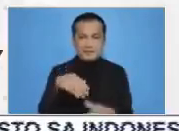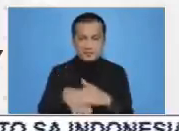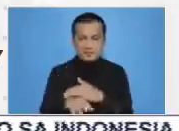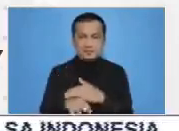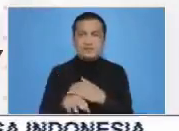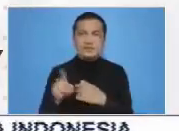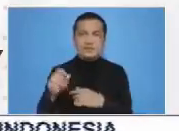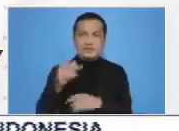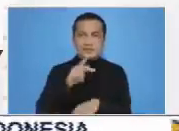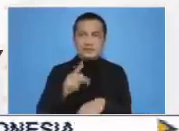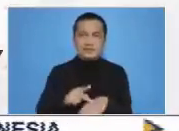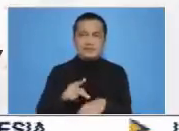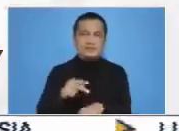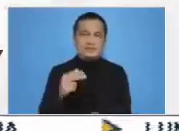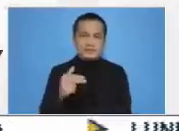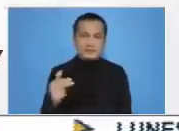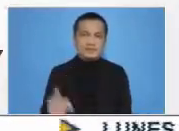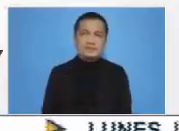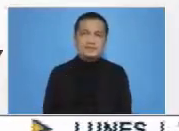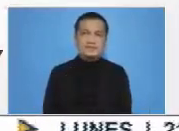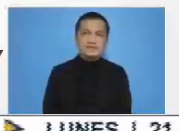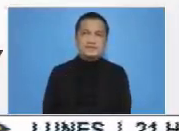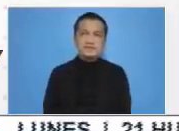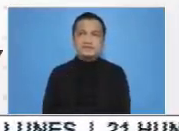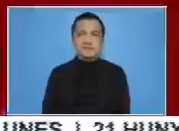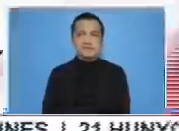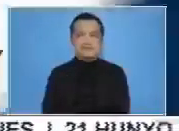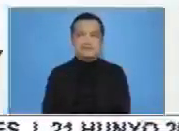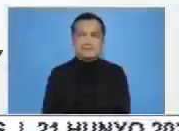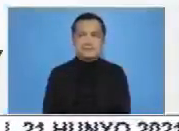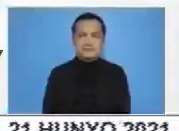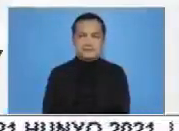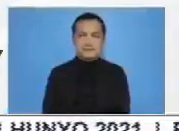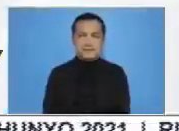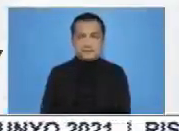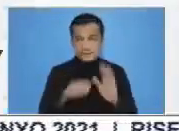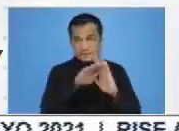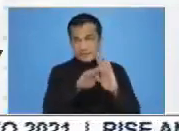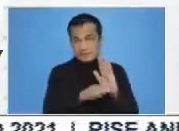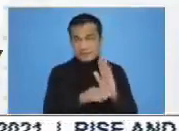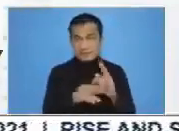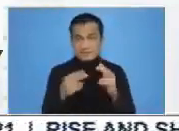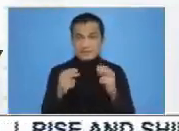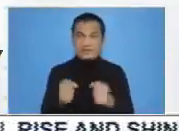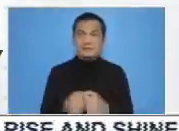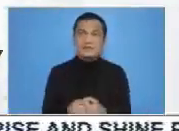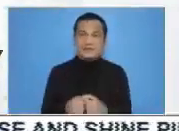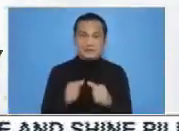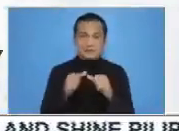dito ang Iloilo City, Coronadal South, Cotabato at Bacoor. Critical din ang level ng